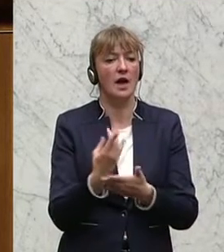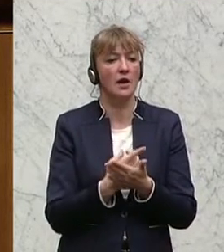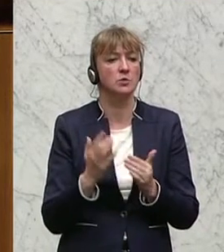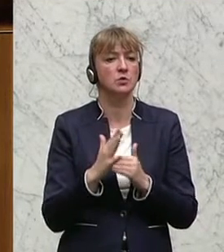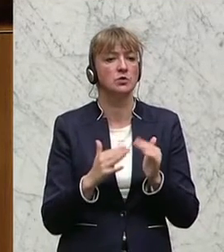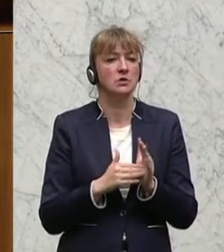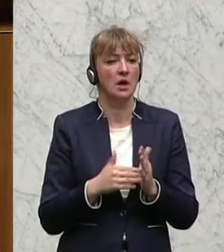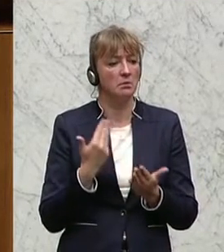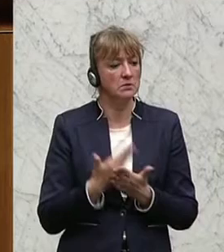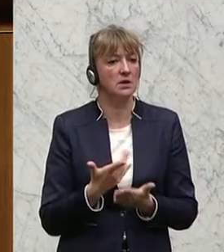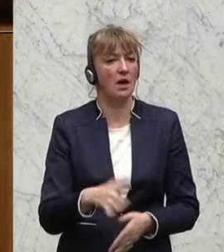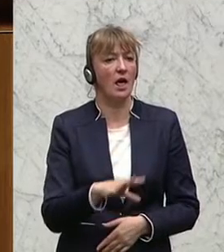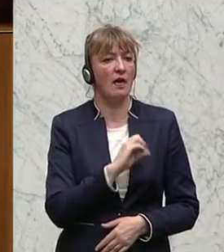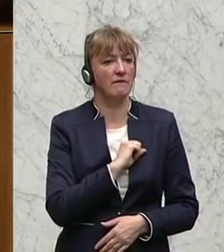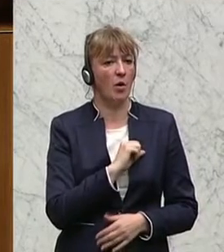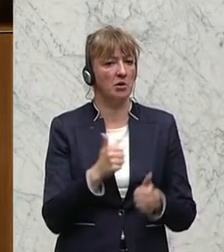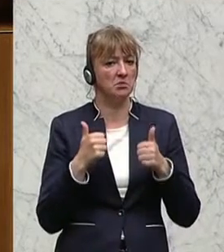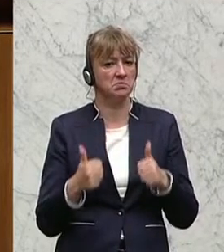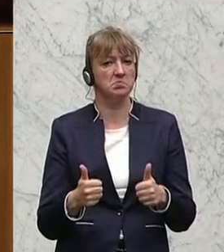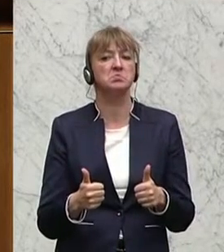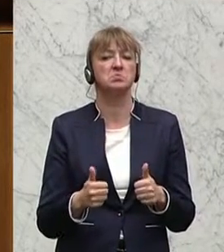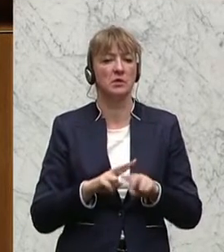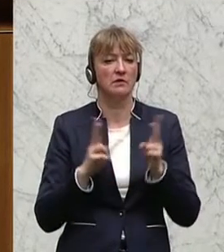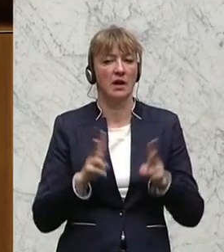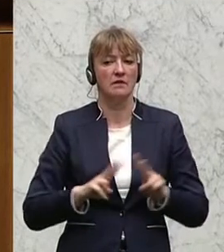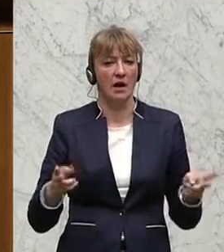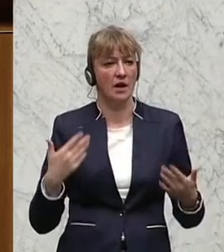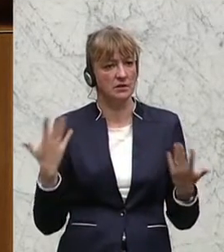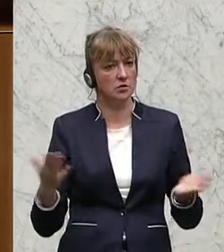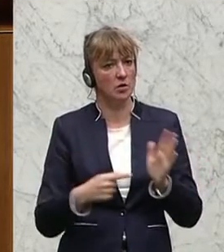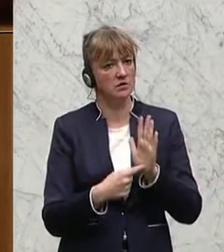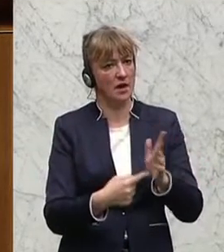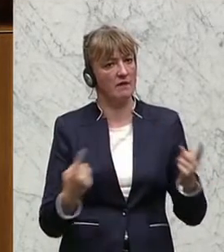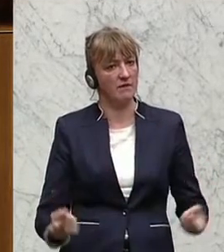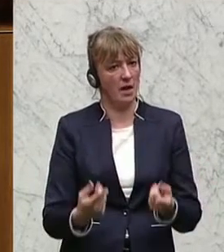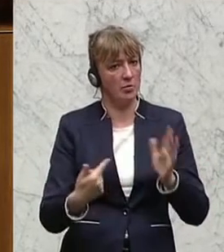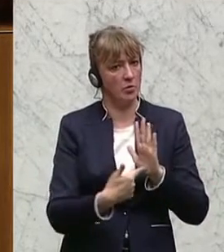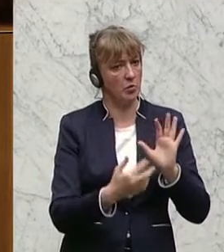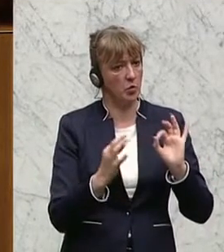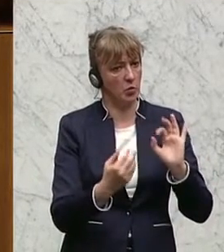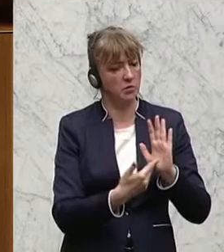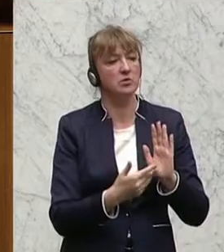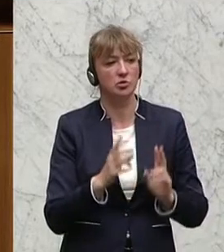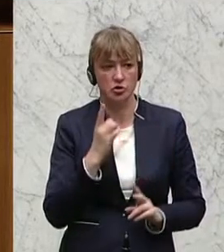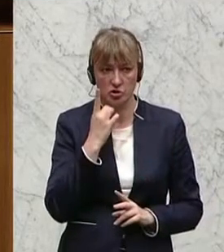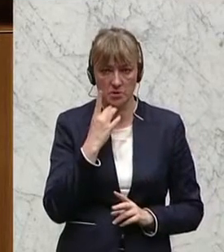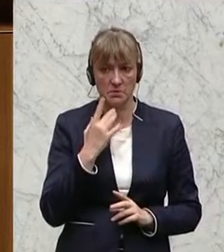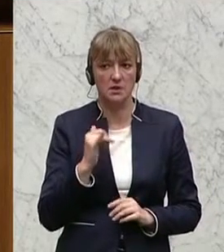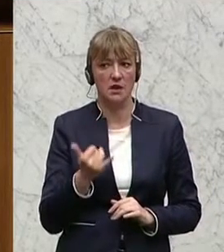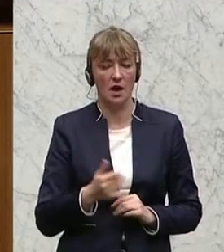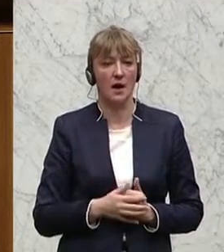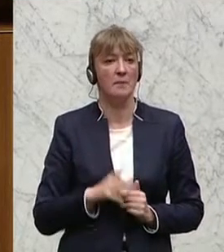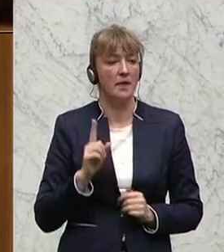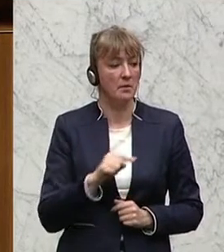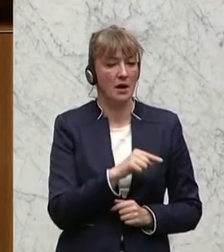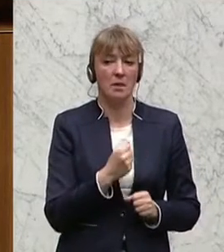Ausbildungssystem ist das Erfolgsmodell schlechthin und wird weltweit als solches, als Werbung verkauft. Stimmt. Aber das,